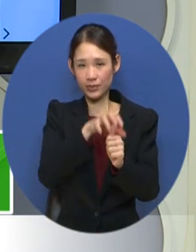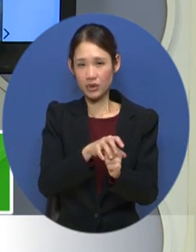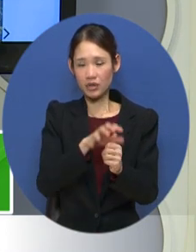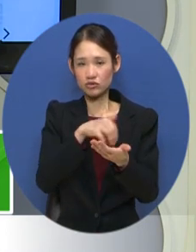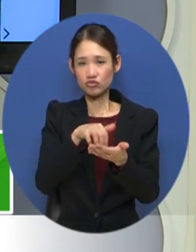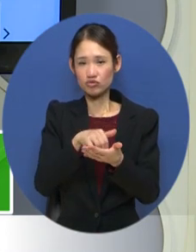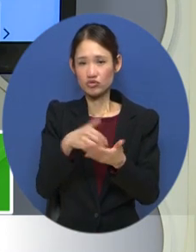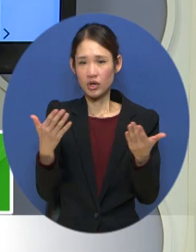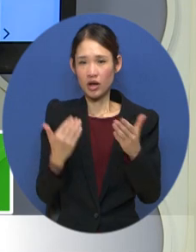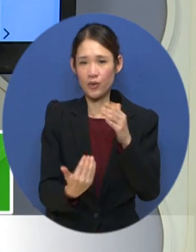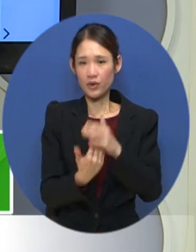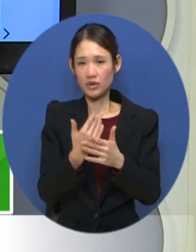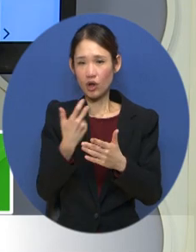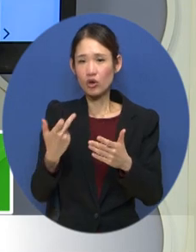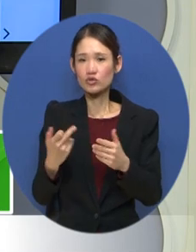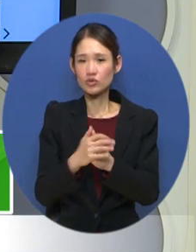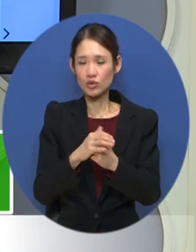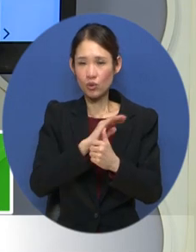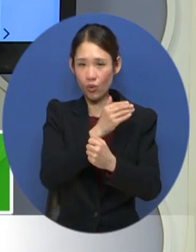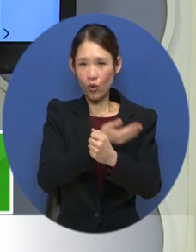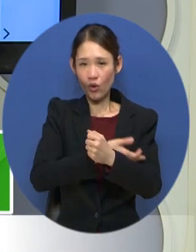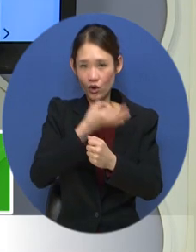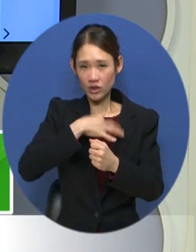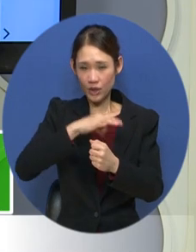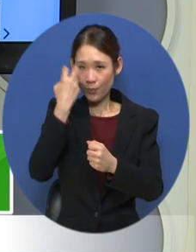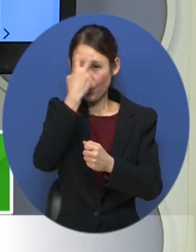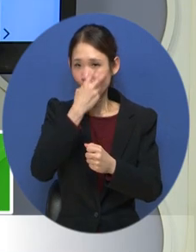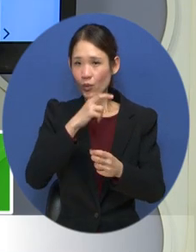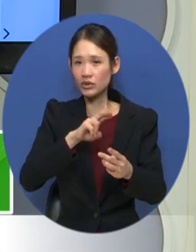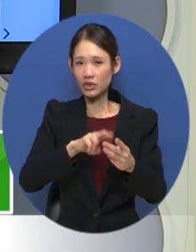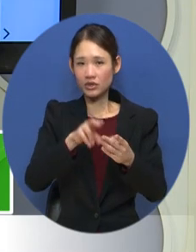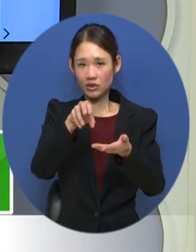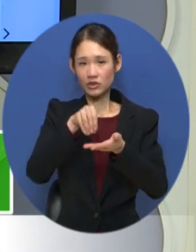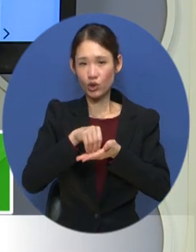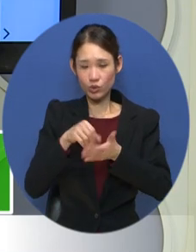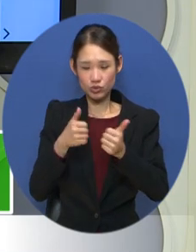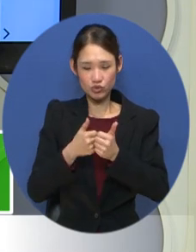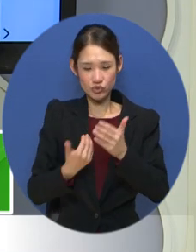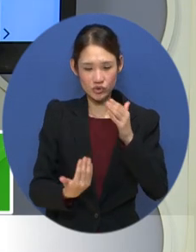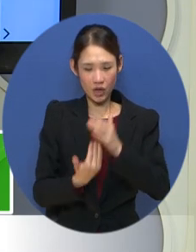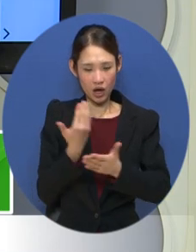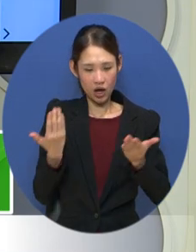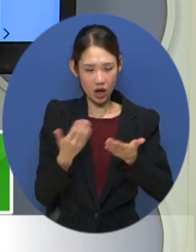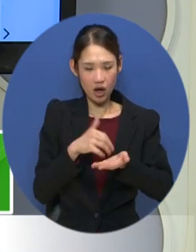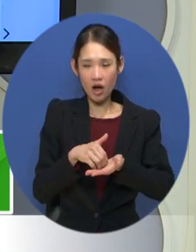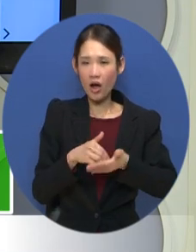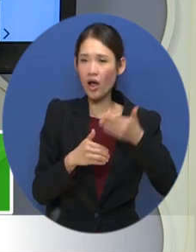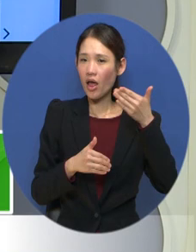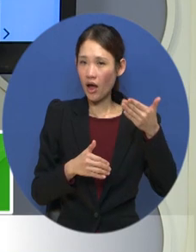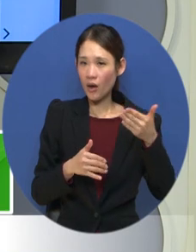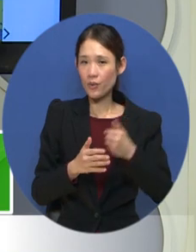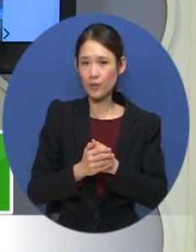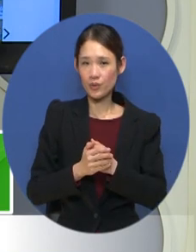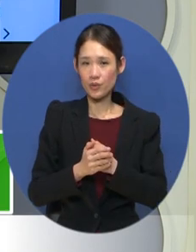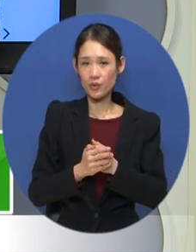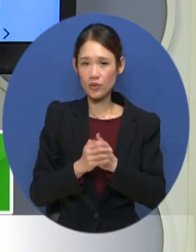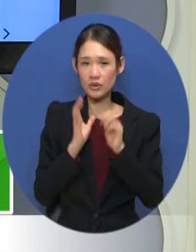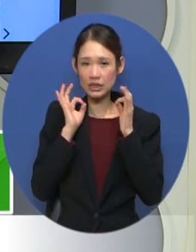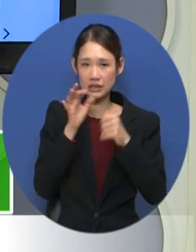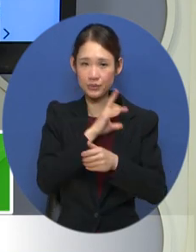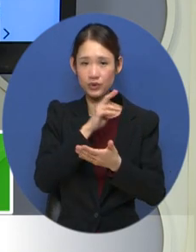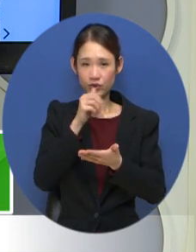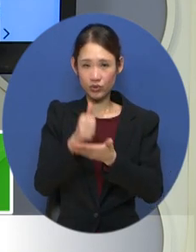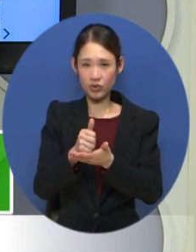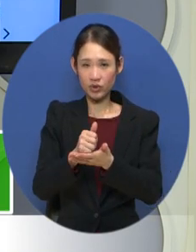이며 권익 보호 센터 상담실로 신고가 접수된 사건은 9권이 얻습니다 더욱이 김 의원은 해당 자료를